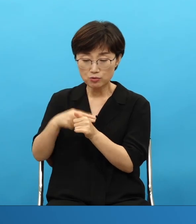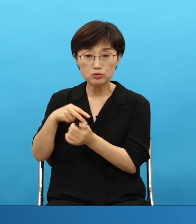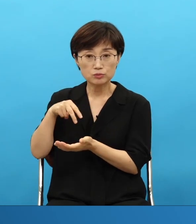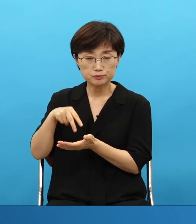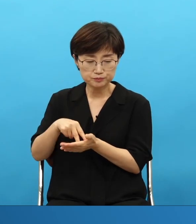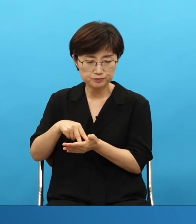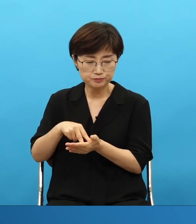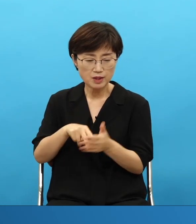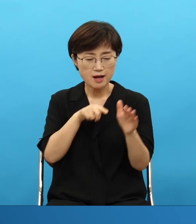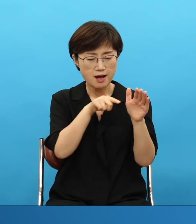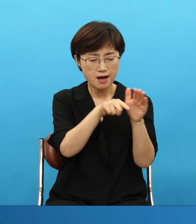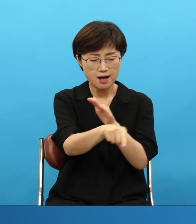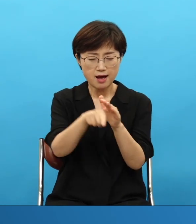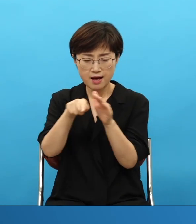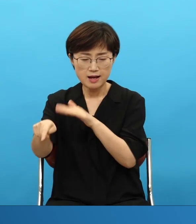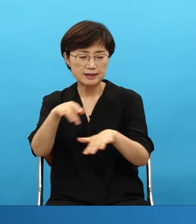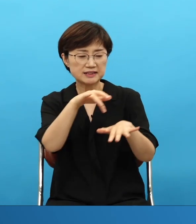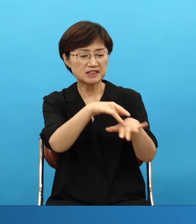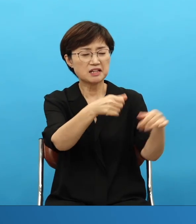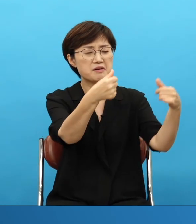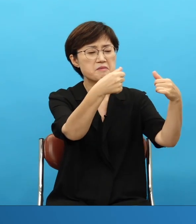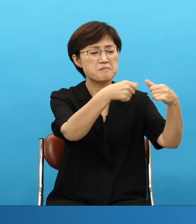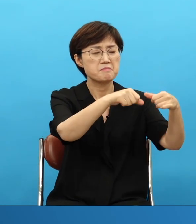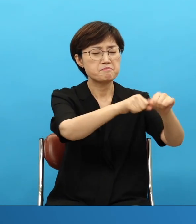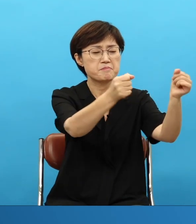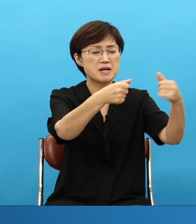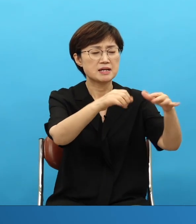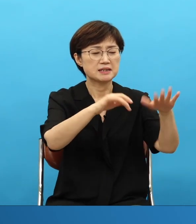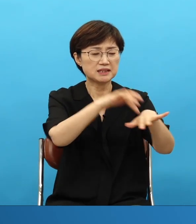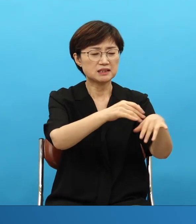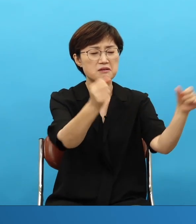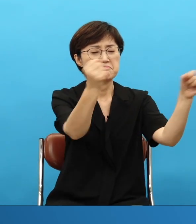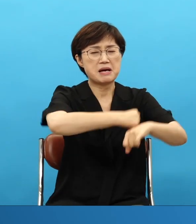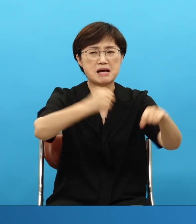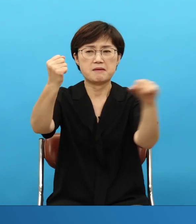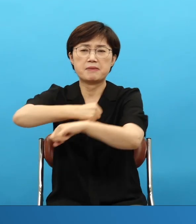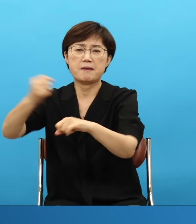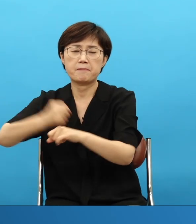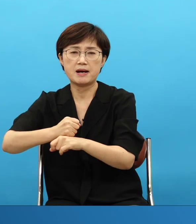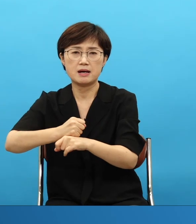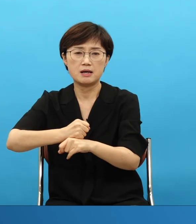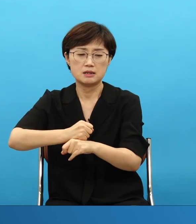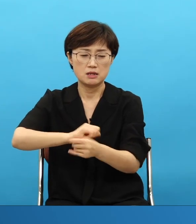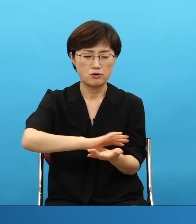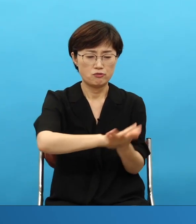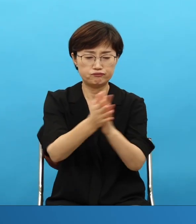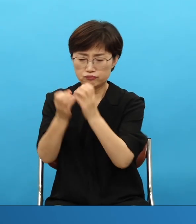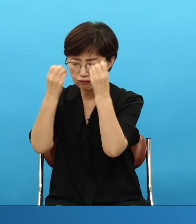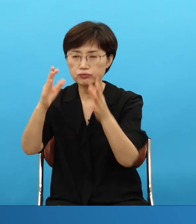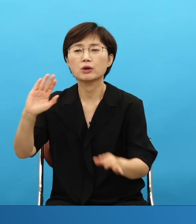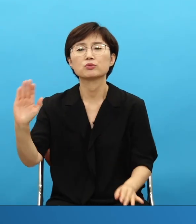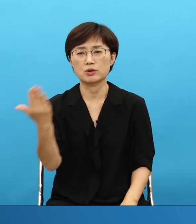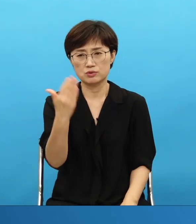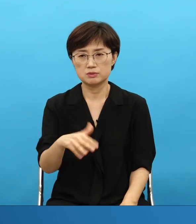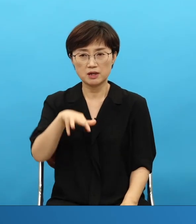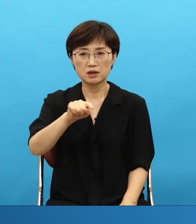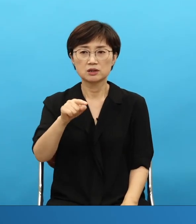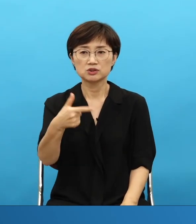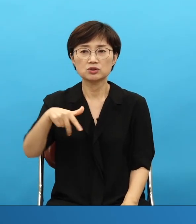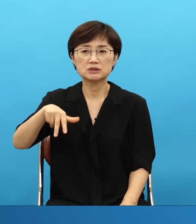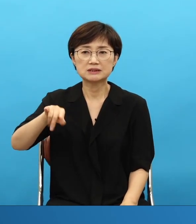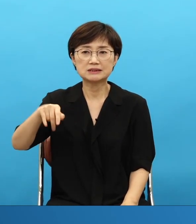역사는 흑암이 무너진 겁니다. Paul, who held to this covenant, the works 믿으셔야 of 됩니다. recreation of the world, the forces of darkness crumble down. You must believe. 이 지금